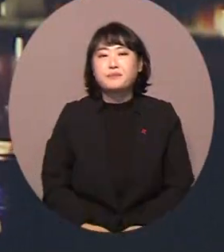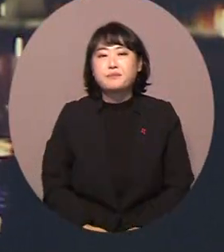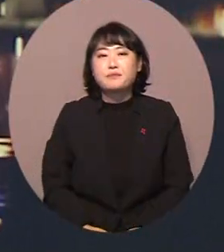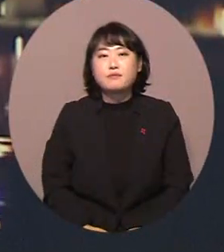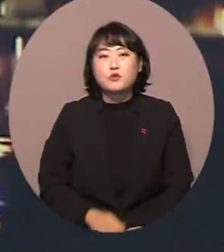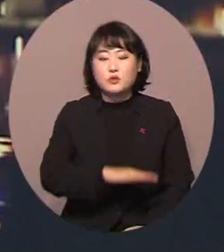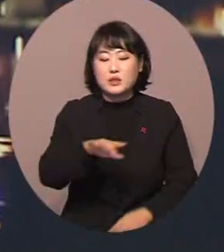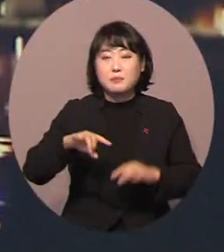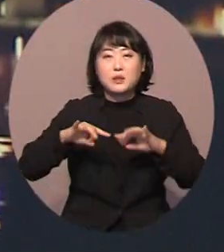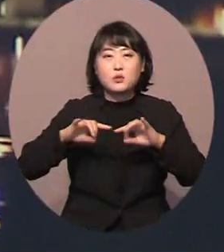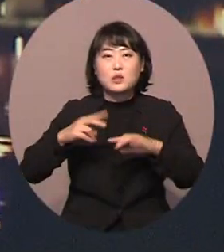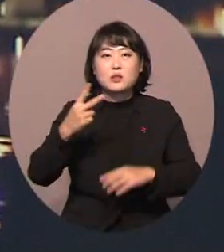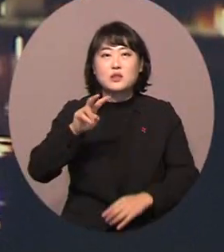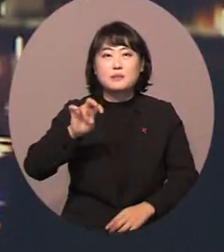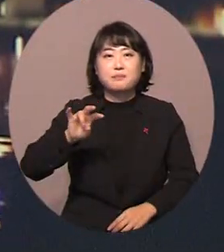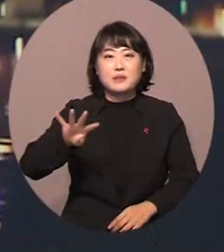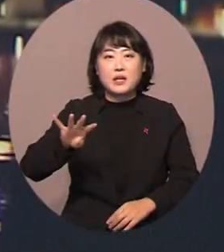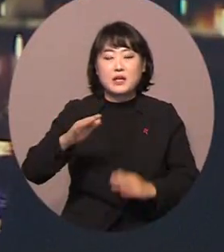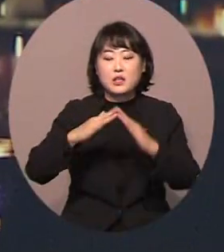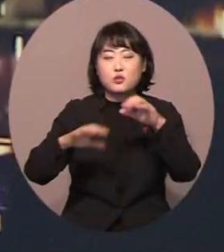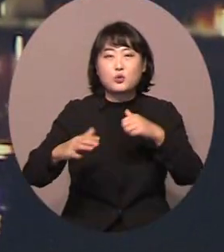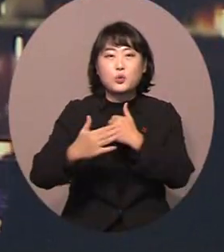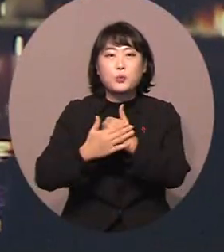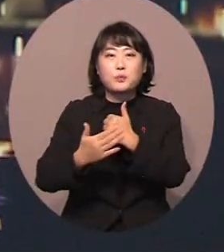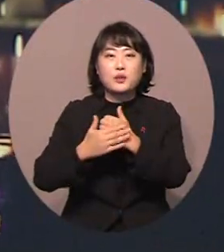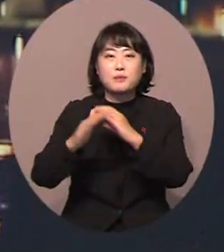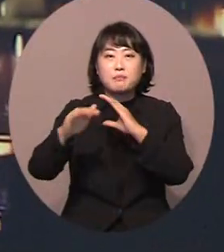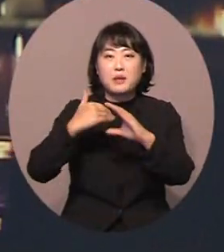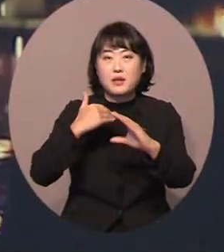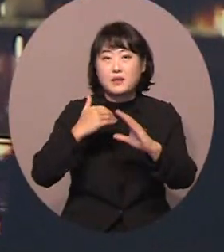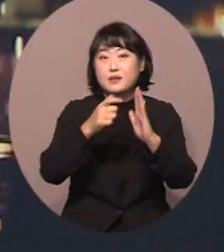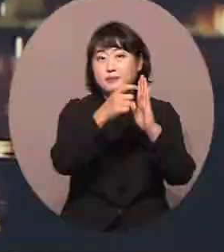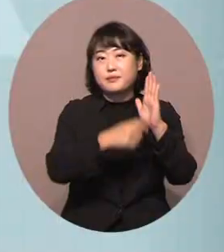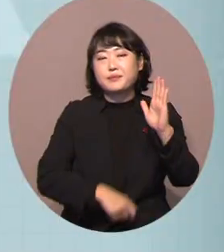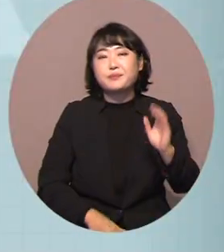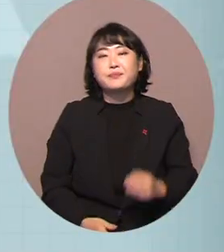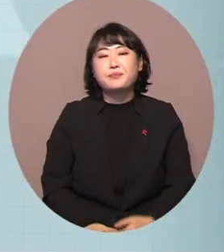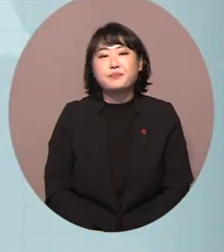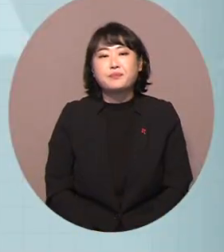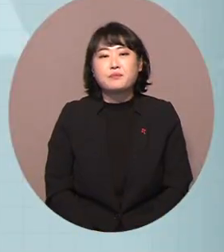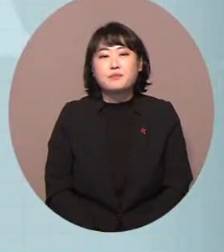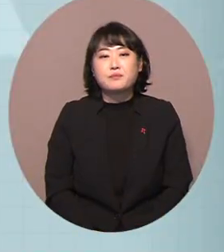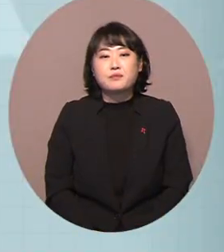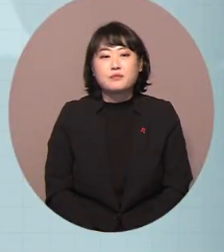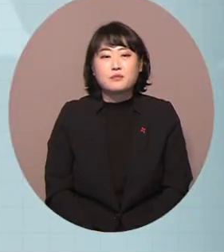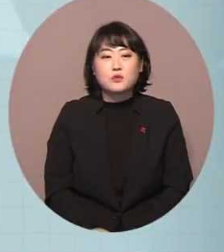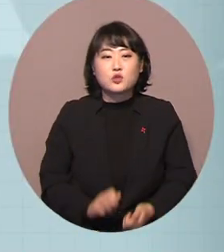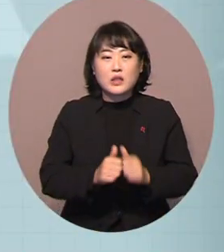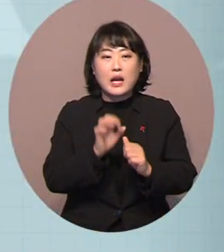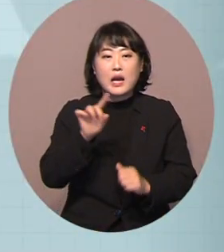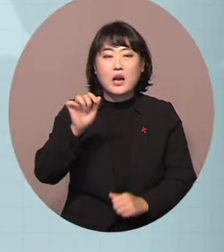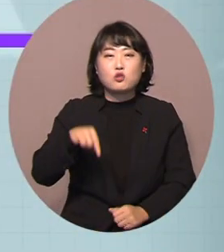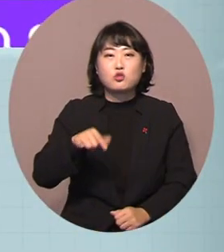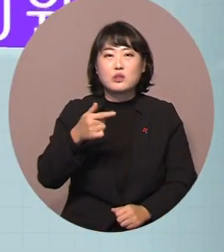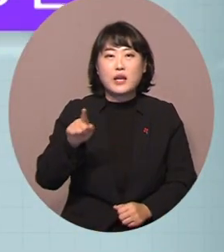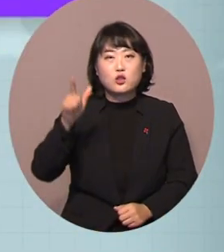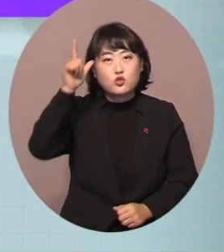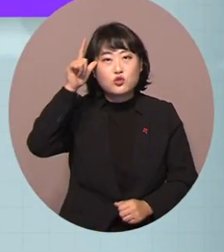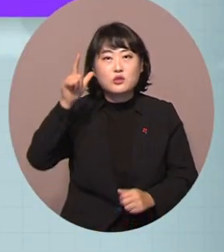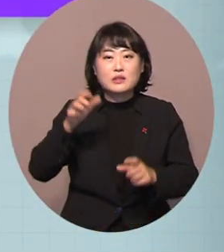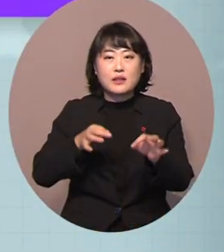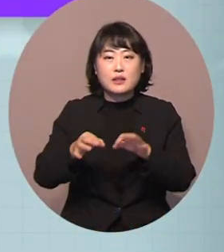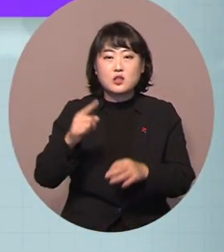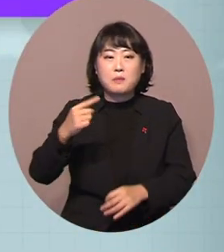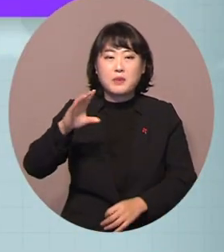다음은 저희 방송에 희망 2024 이웃돕기 성금을 보내 주신 분들입니다 주식회사 아운의 축산